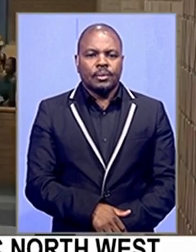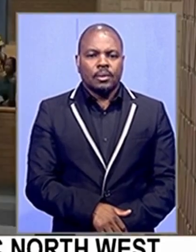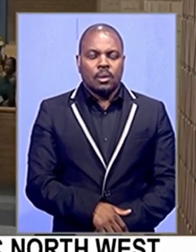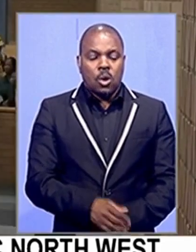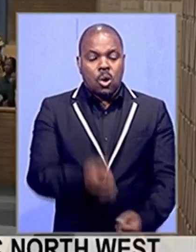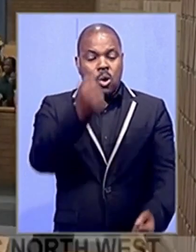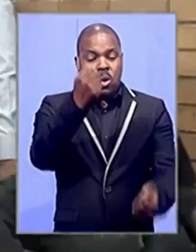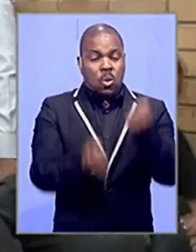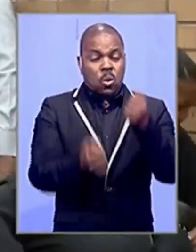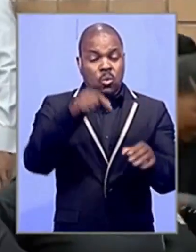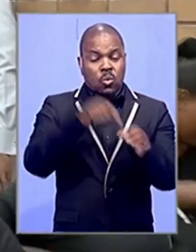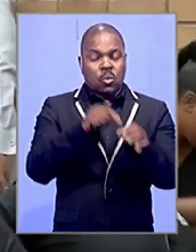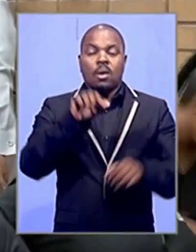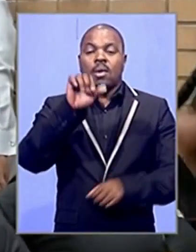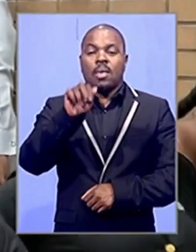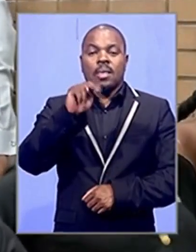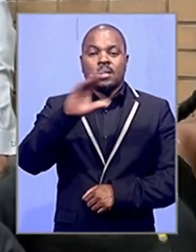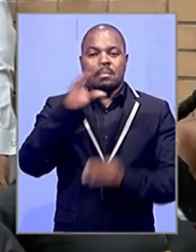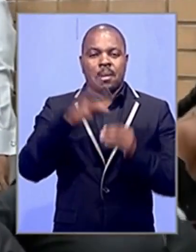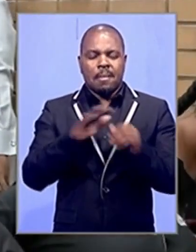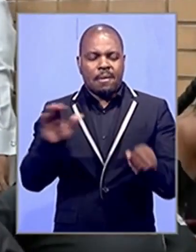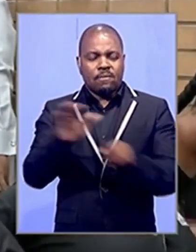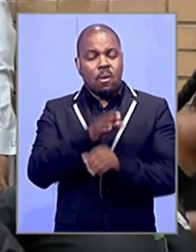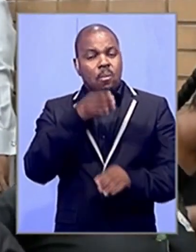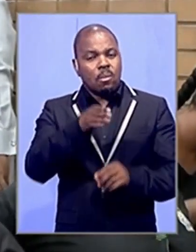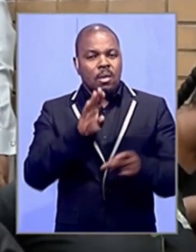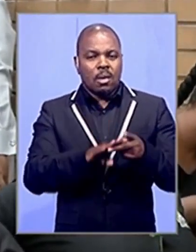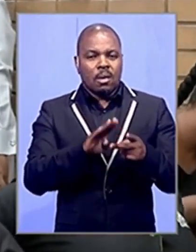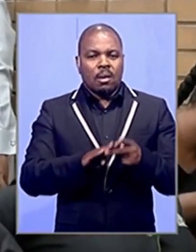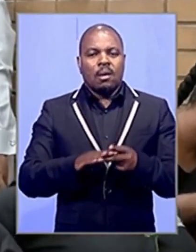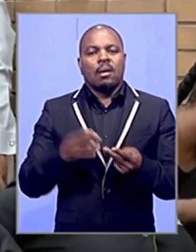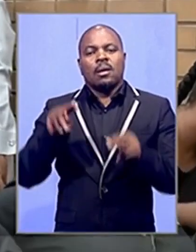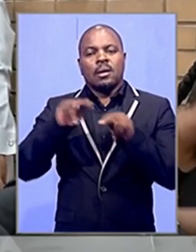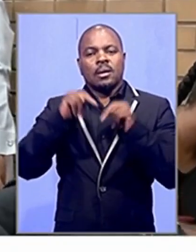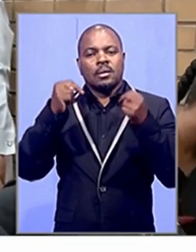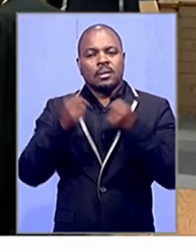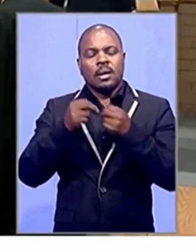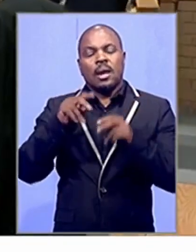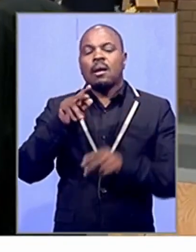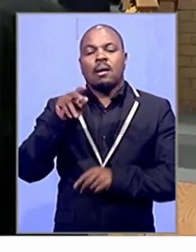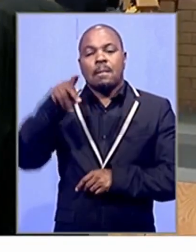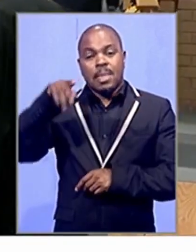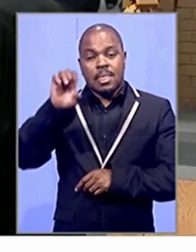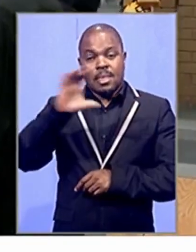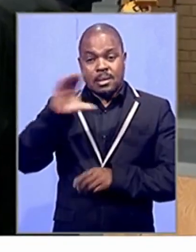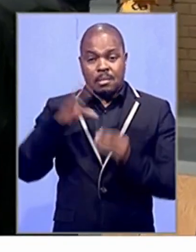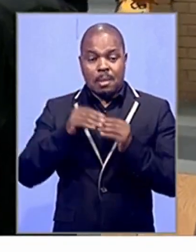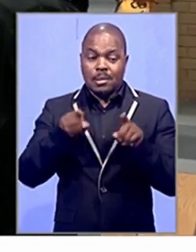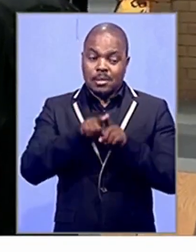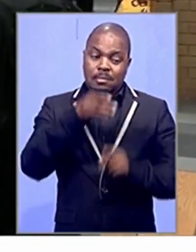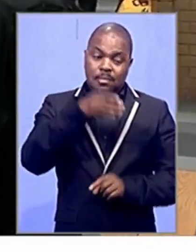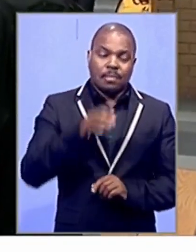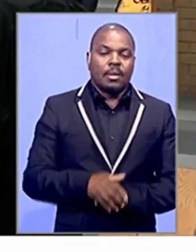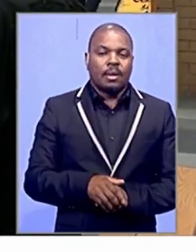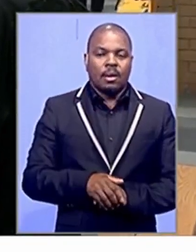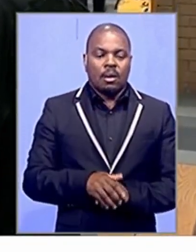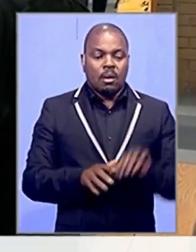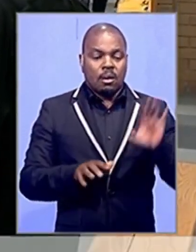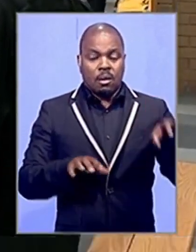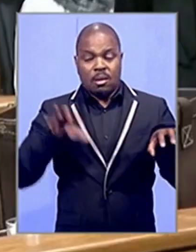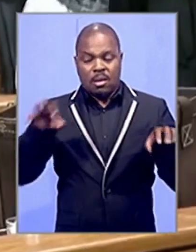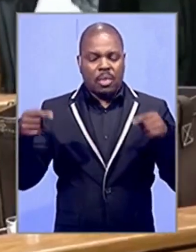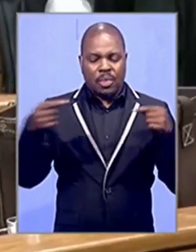Kgotlatshekelo e ne tletse ka maloko a ANC go akaretsa le maloko a komiti khuduthamaga ya lekoko mo Profenseng. Babueledi ba maphata ka bobedi